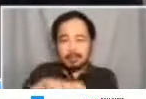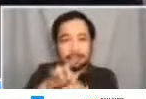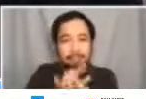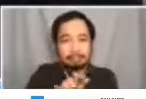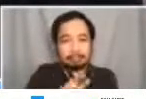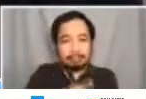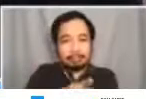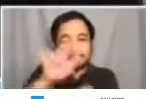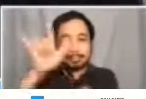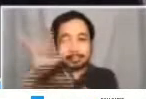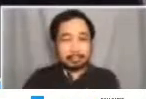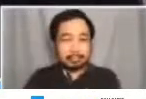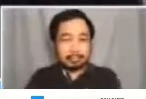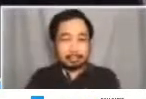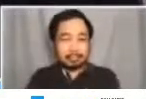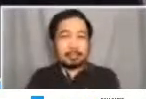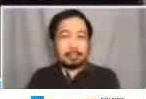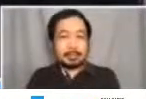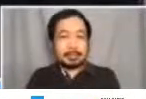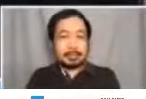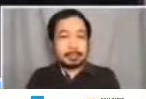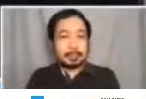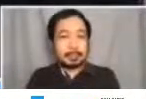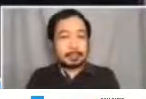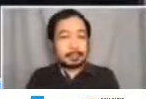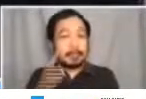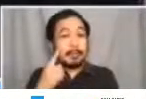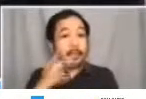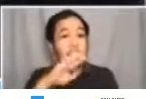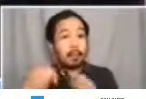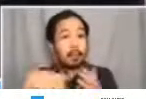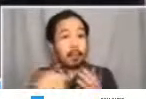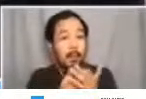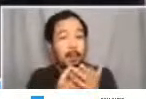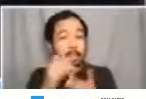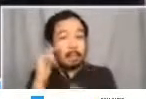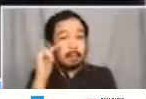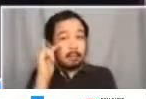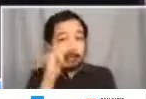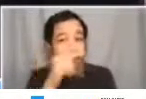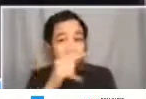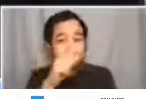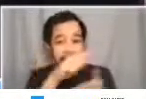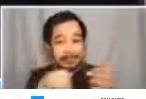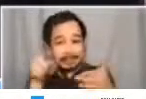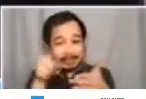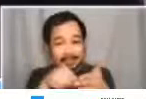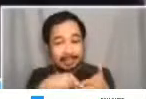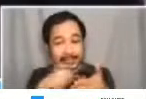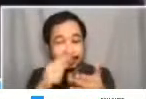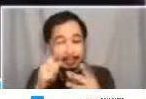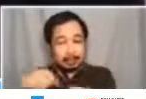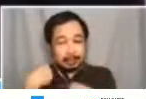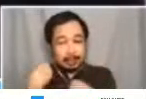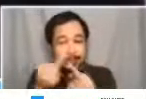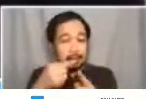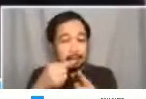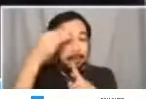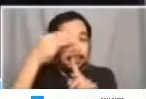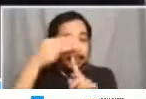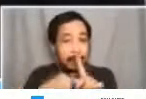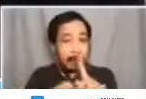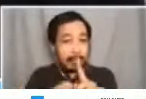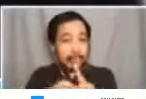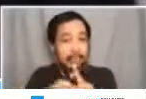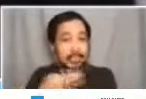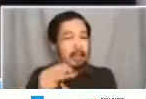Cebu Pacific, sa patuloy po na inyong suporta sa pamamagitan ng pagbigay po ng allowance doon sa inyong